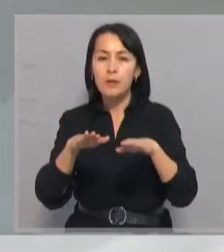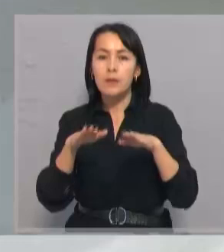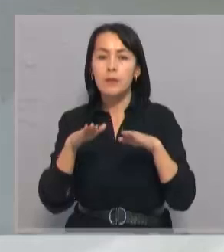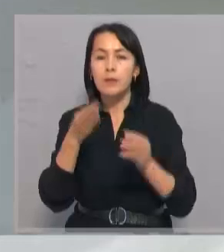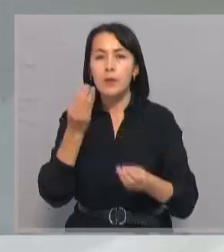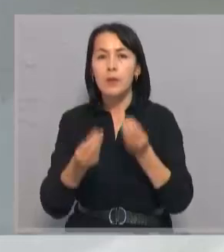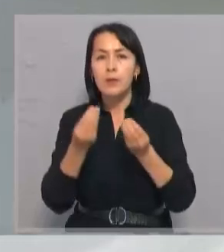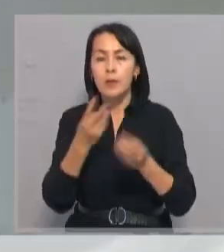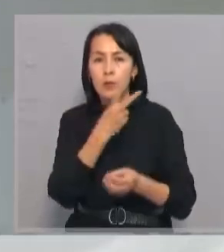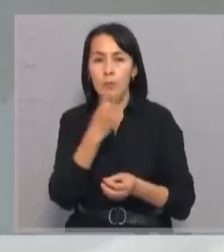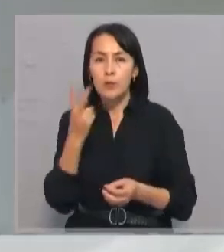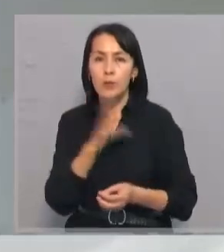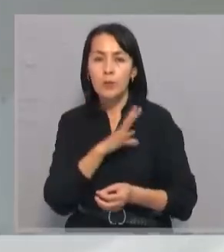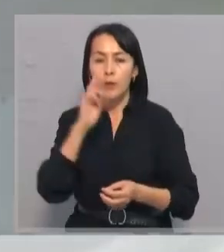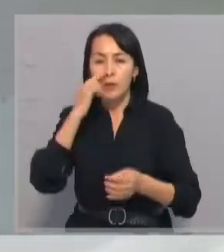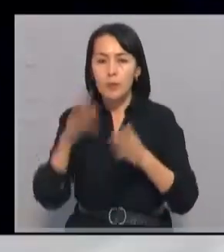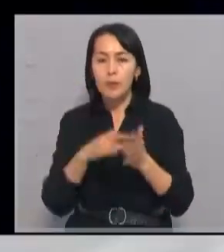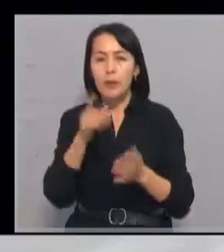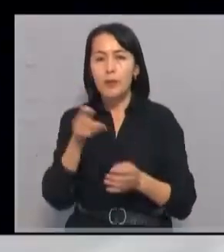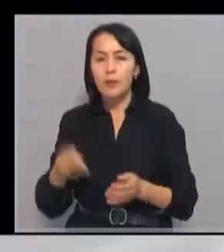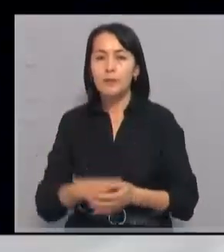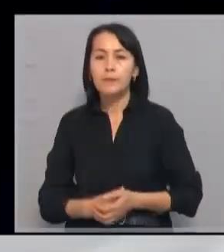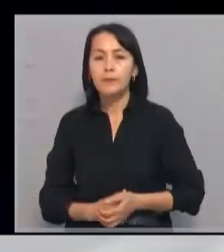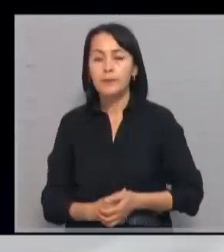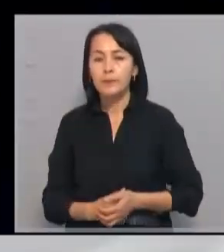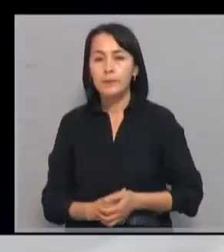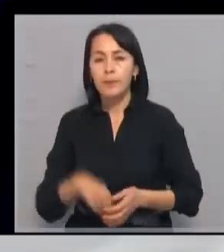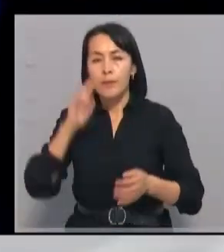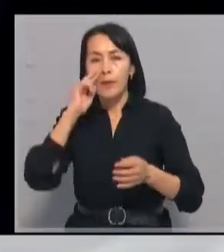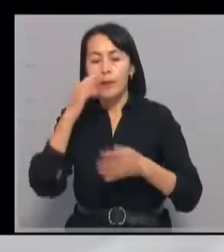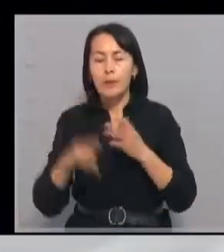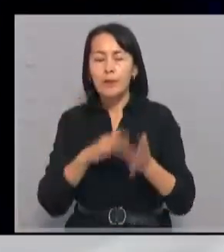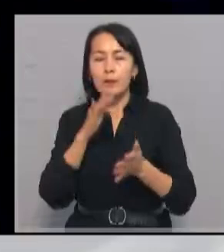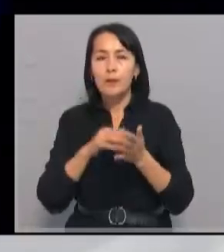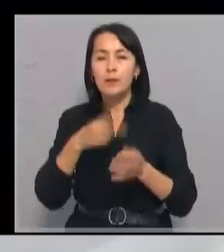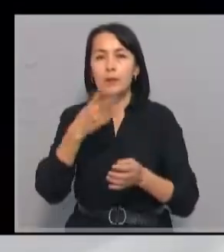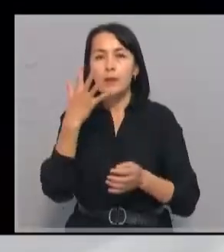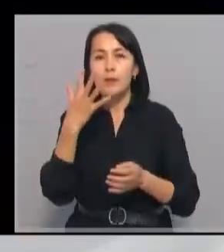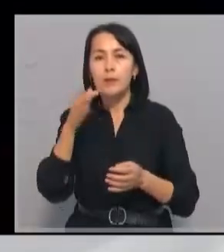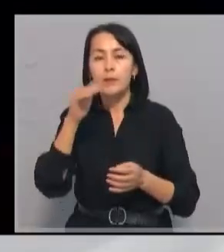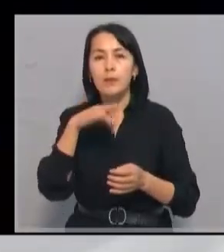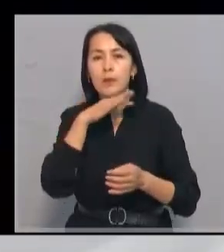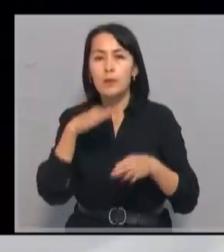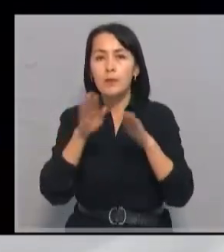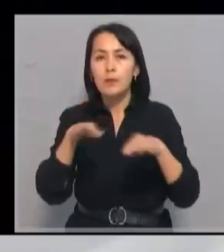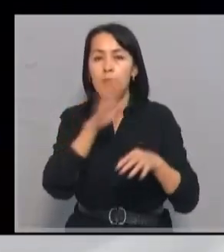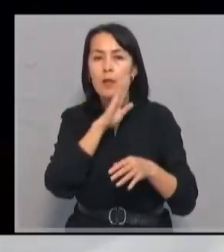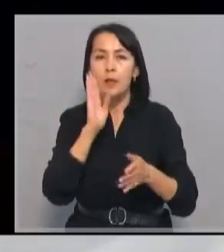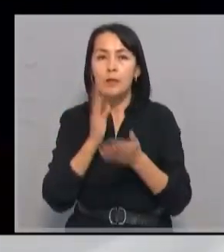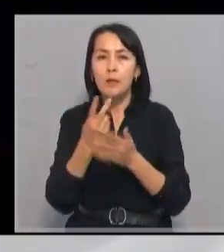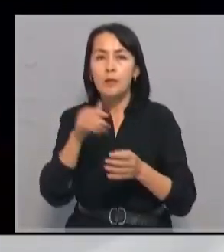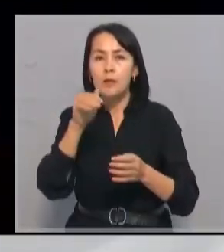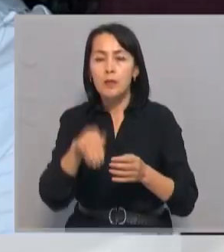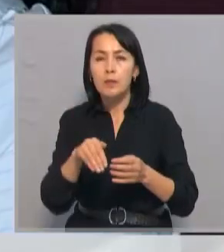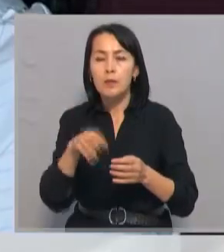спектаклімізбенен көрсетіп атырмыз Шымкенттің халқына. Шымкентте 25 мыңнан астам көпбалалы ана бар. Олардың 2,5